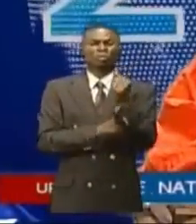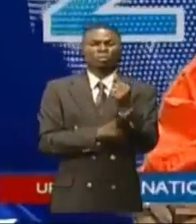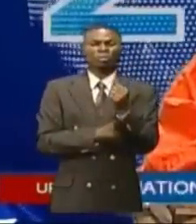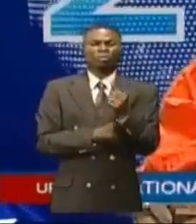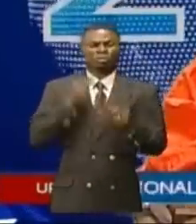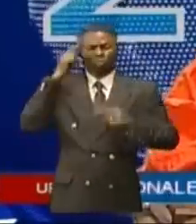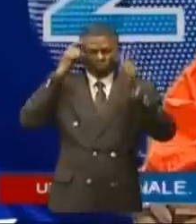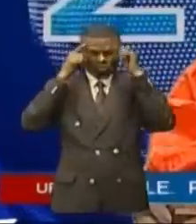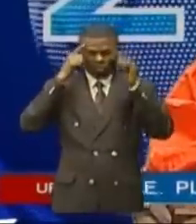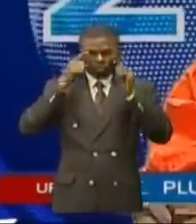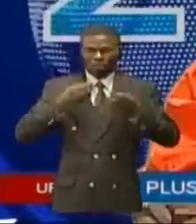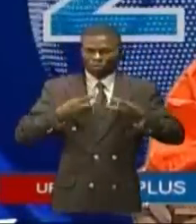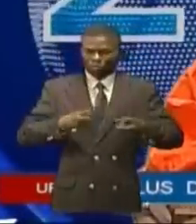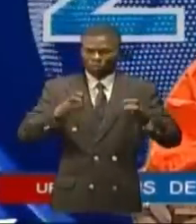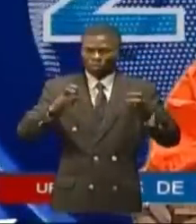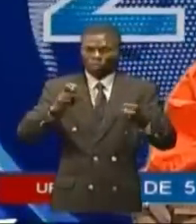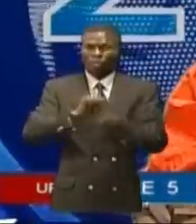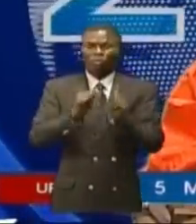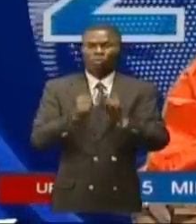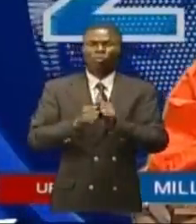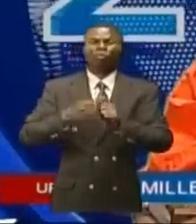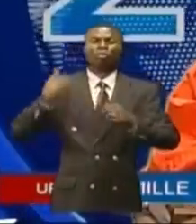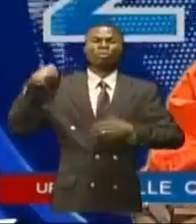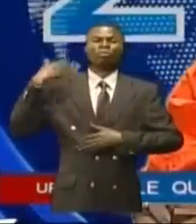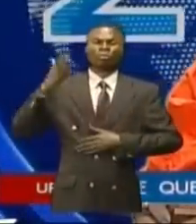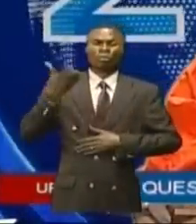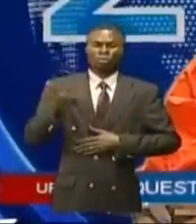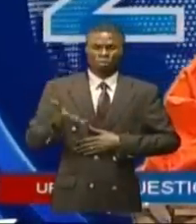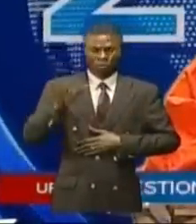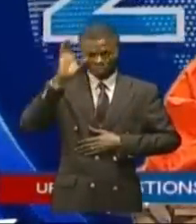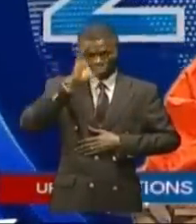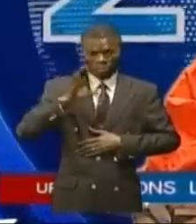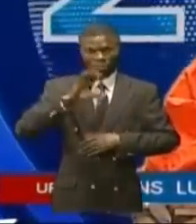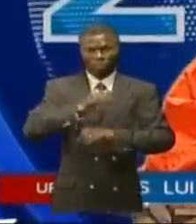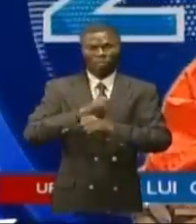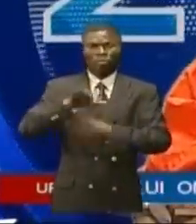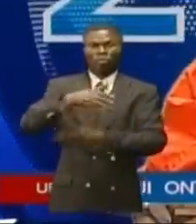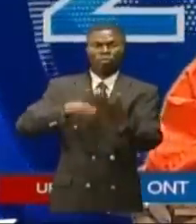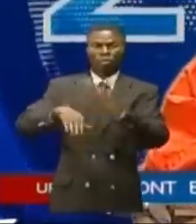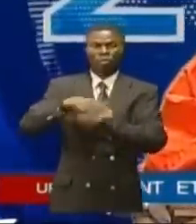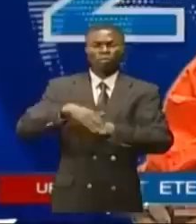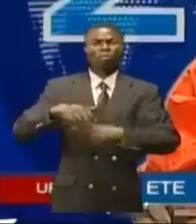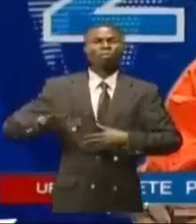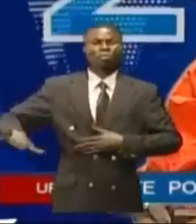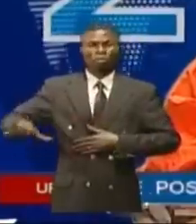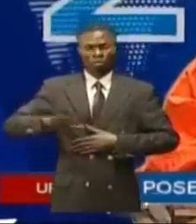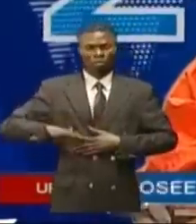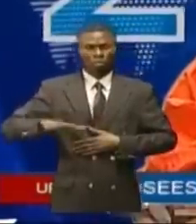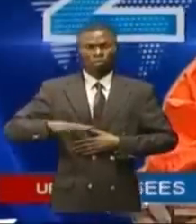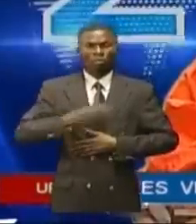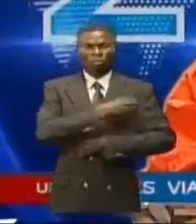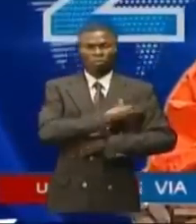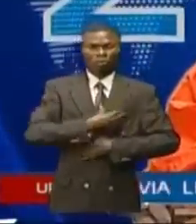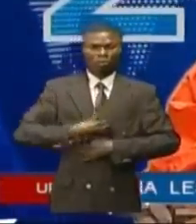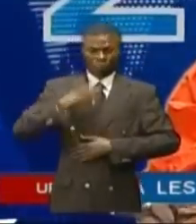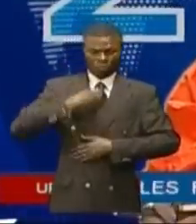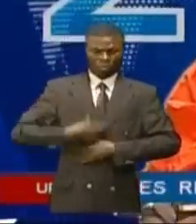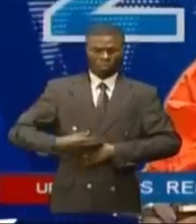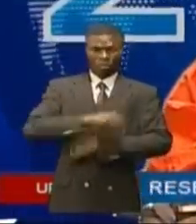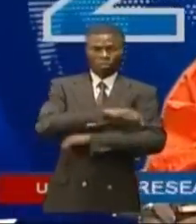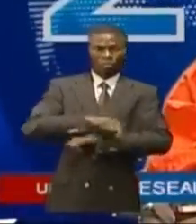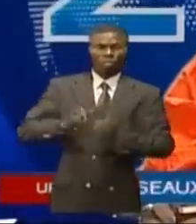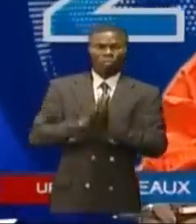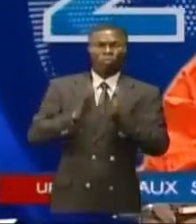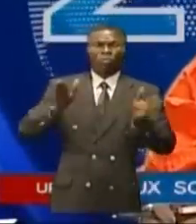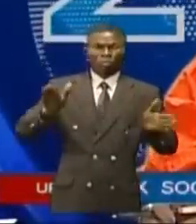ou à les inciter contre les pouvoirs établis dans le but de semer les troubles dans l'État. Monsieur le procureur général, près la Cour de